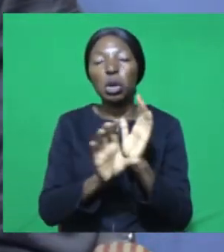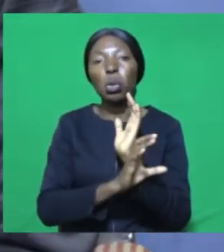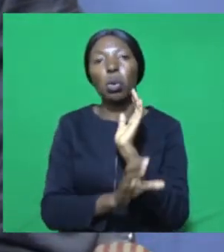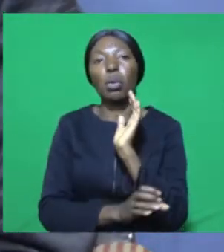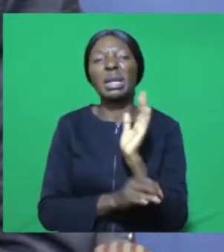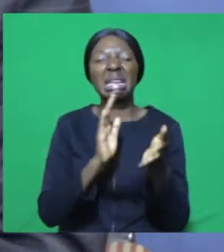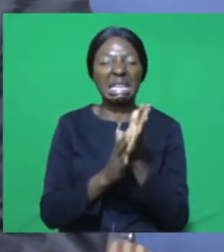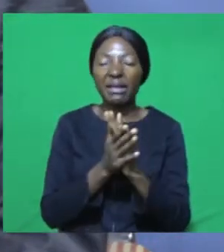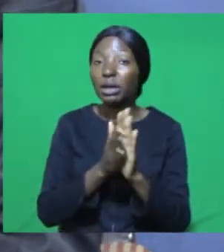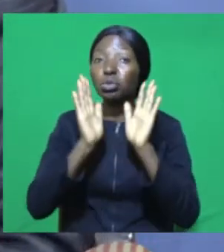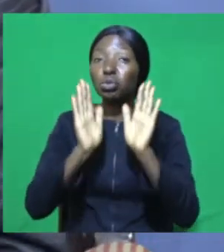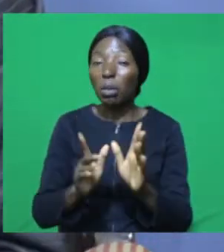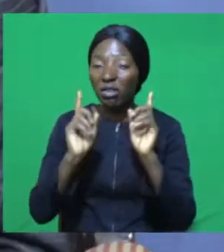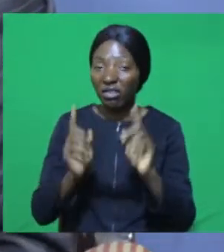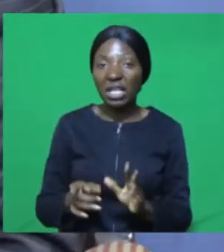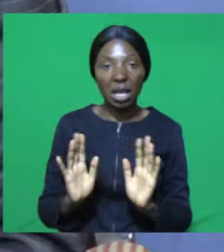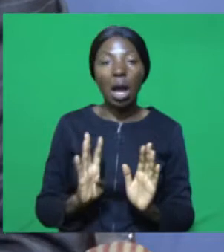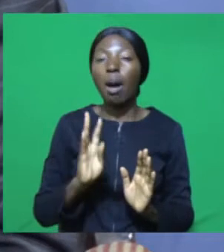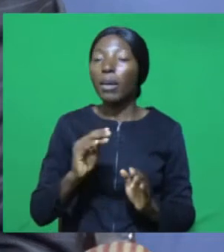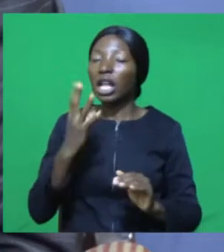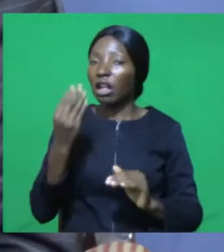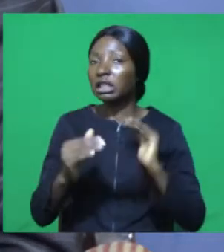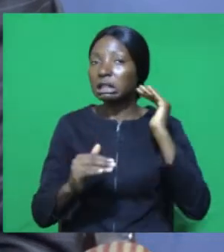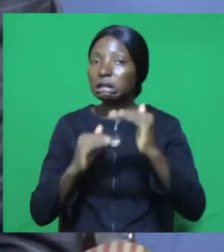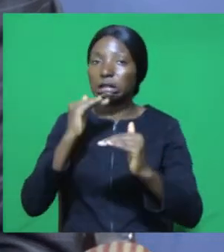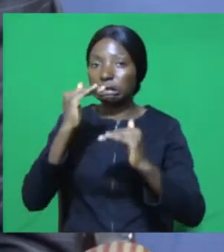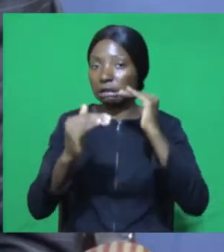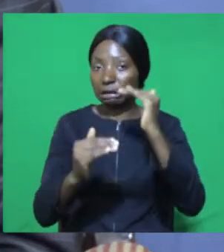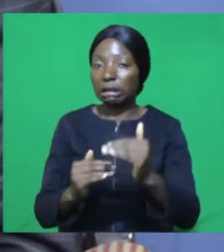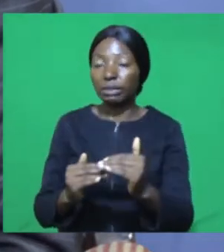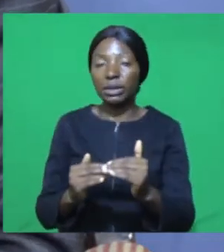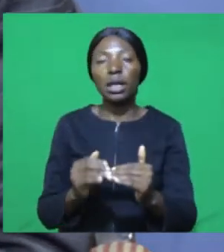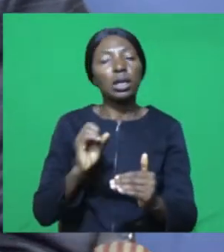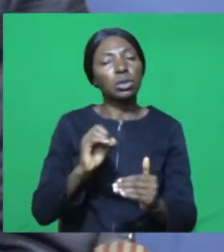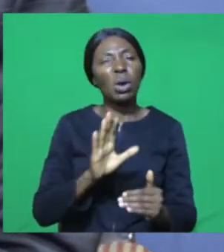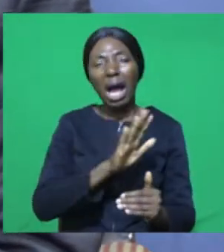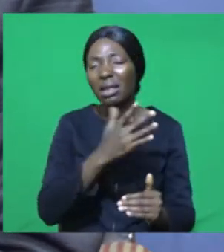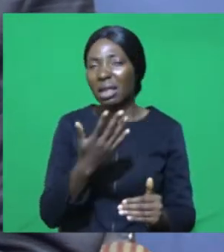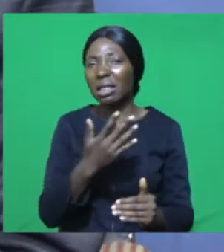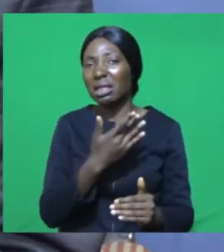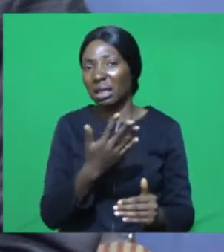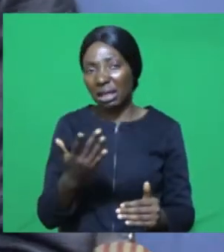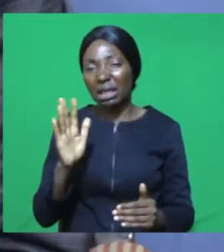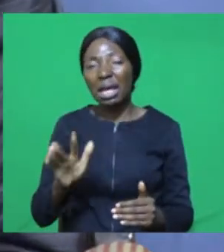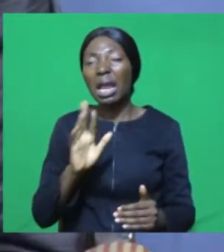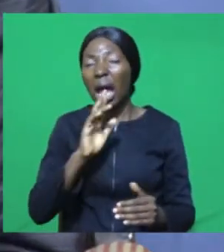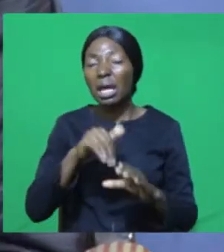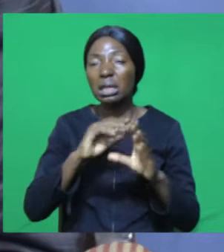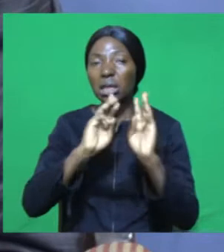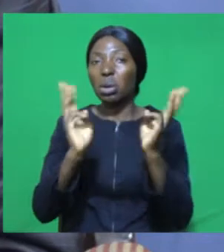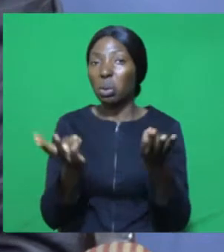ka. Saka manzwira ndaita atereri ndeyekuti chimiro chimwe chiri munyika chiri a